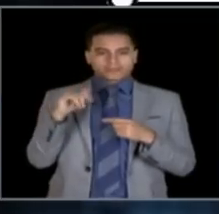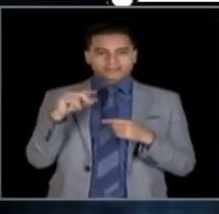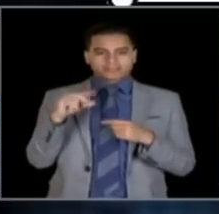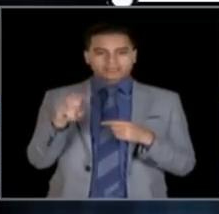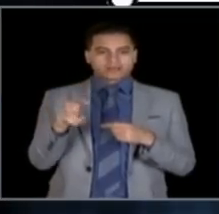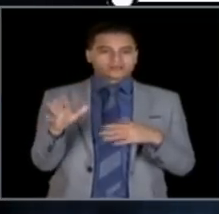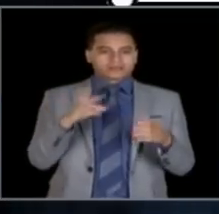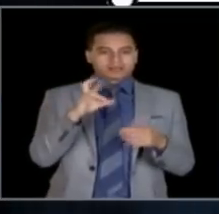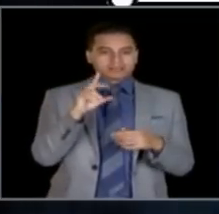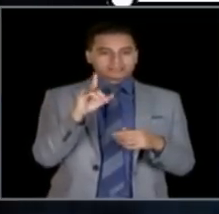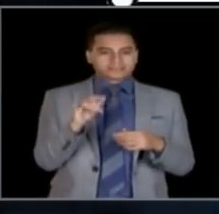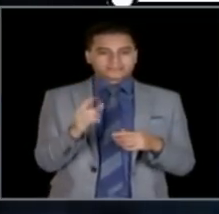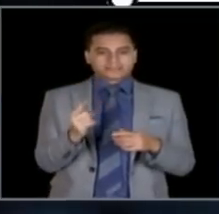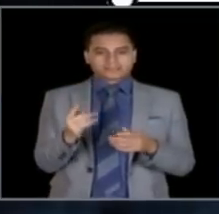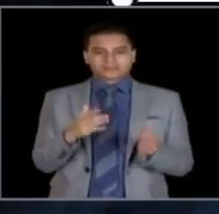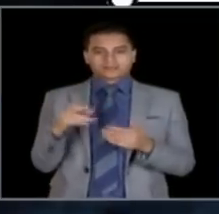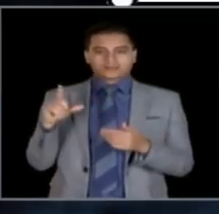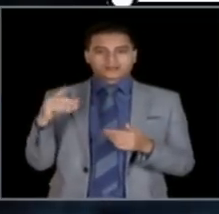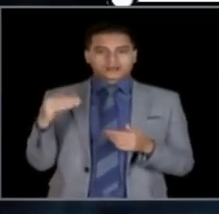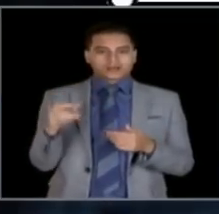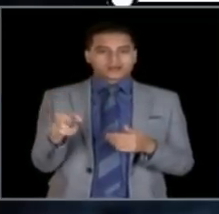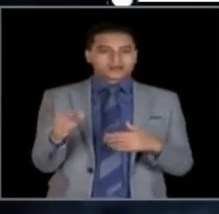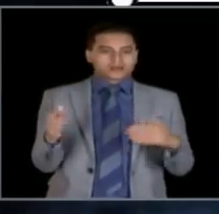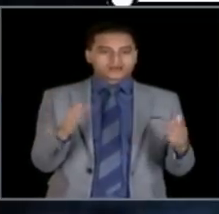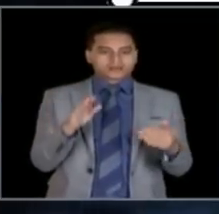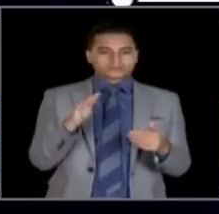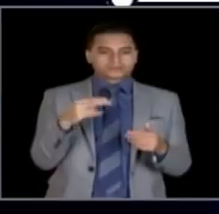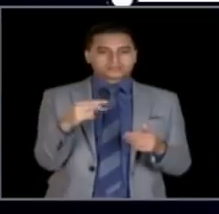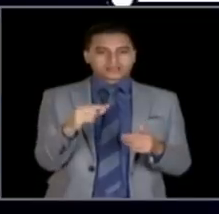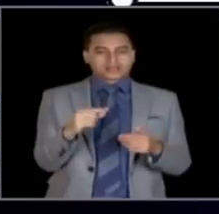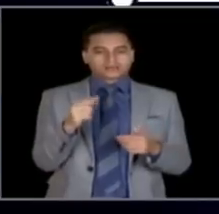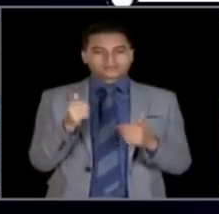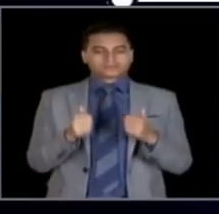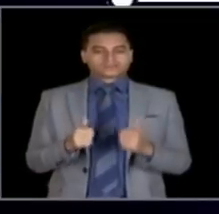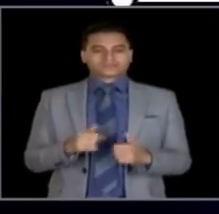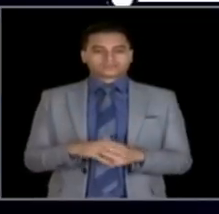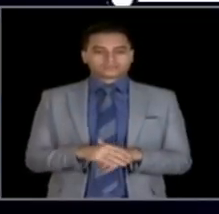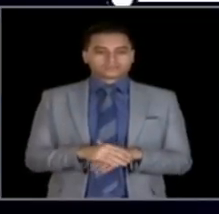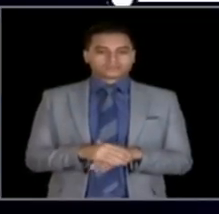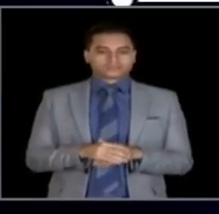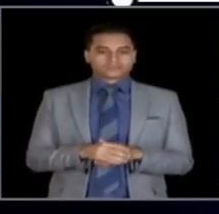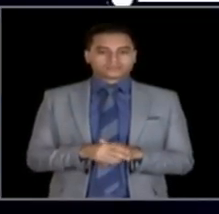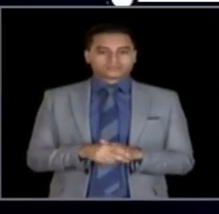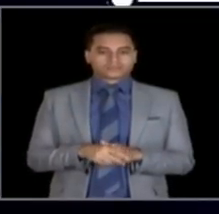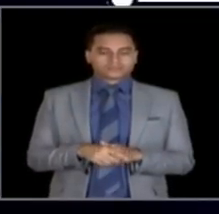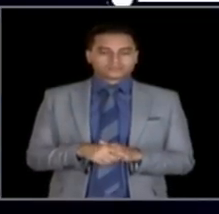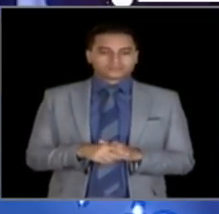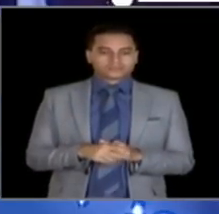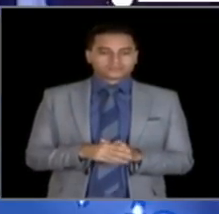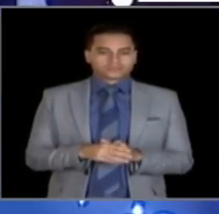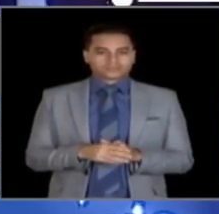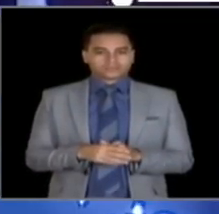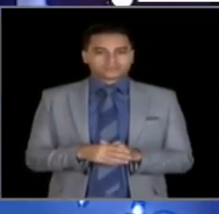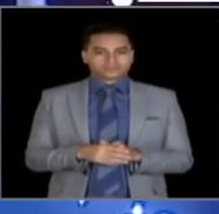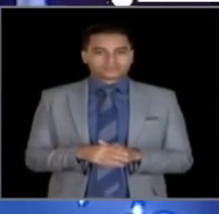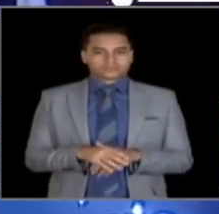أبو عبيدة بن الجراح، الزبير بن العوام، طلحة بن عبيد الله،